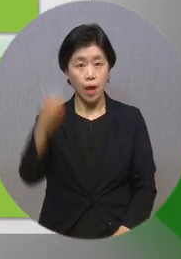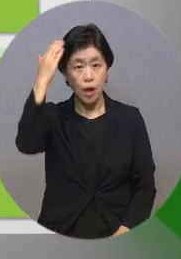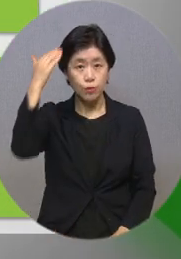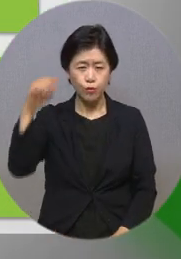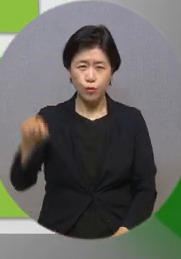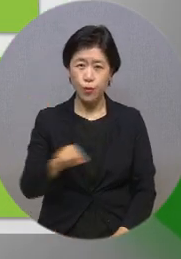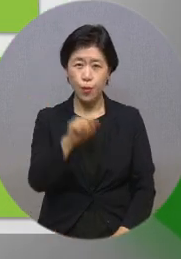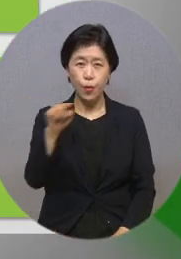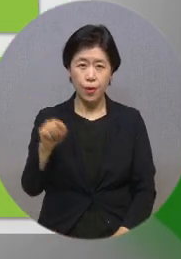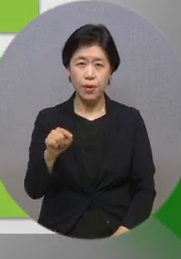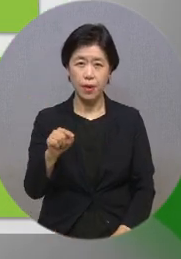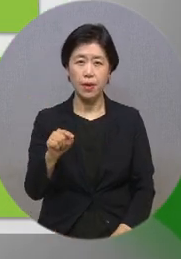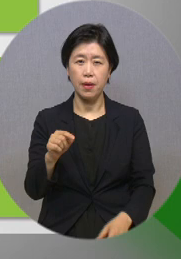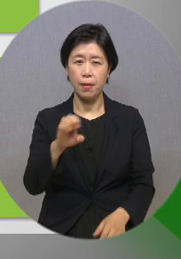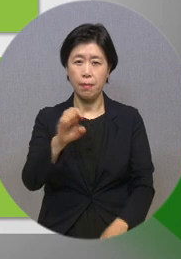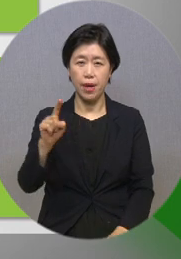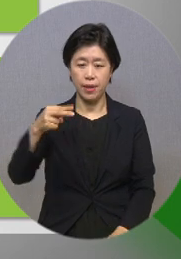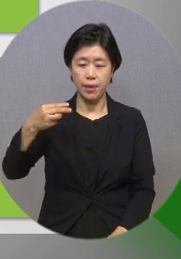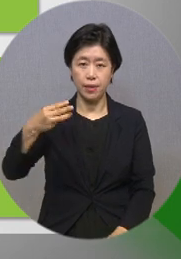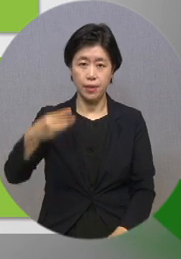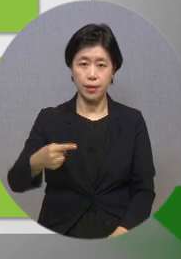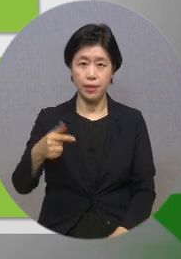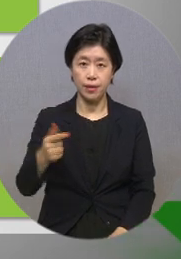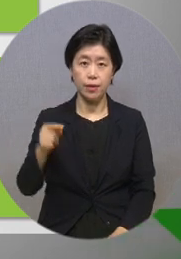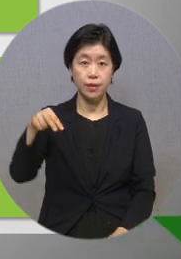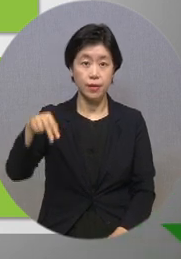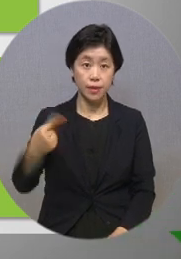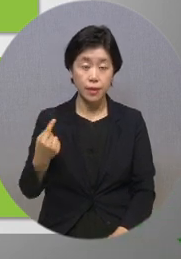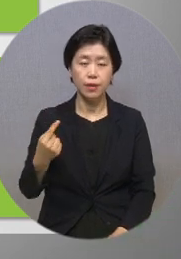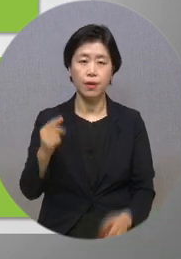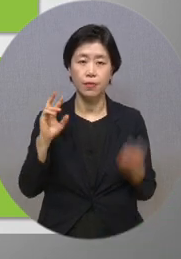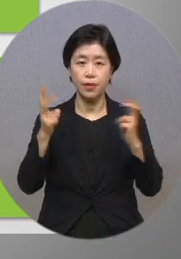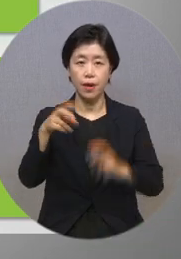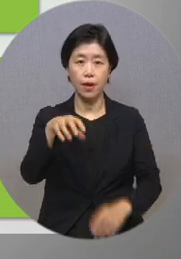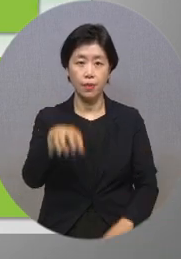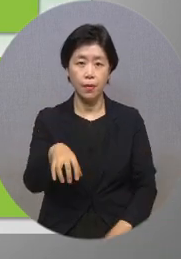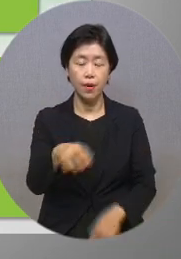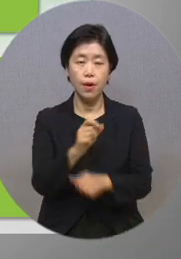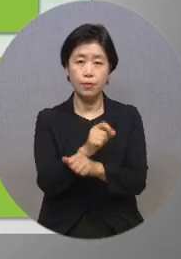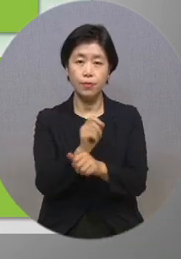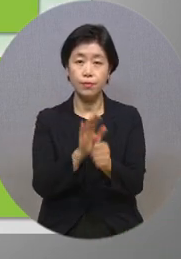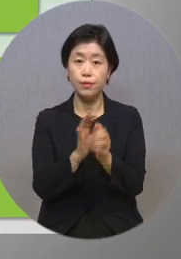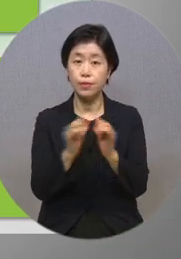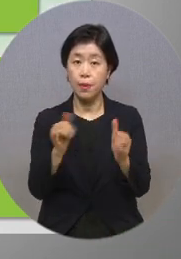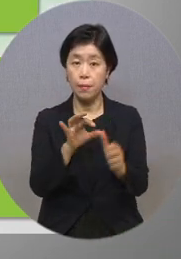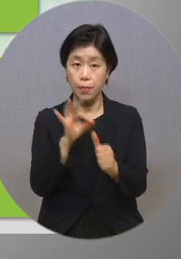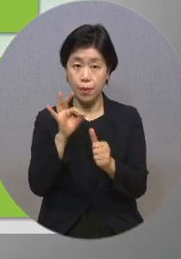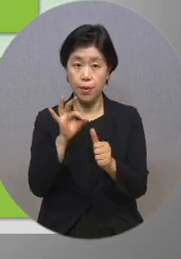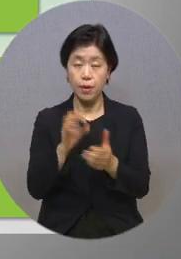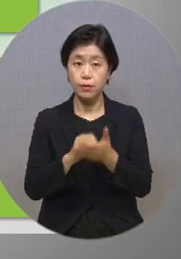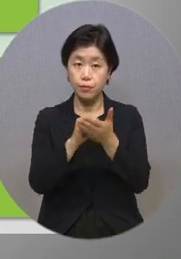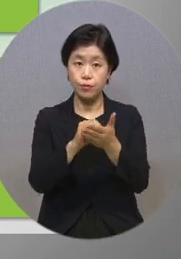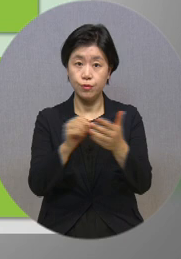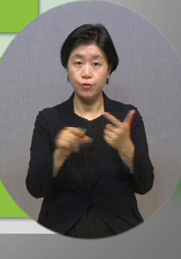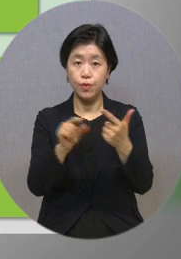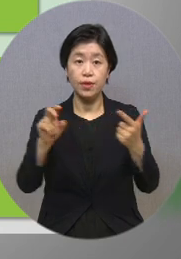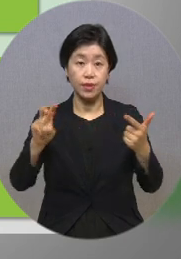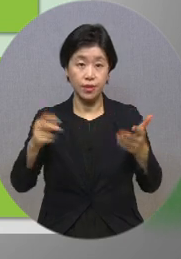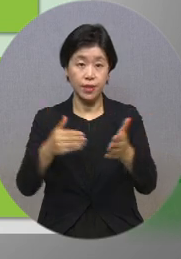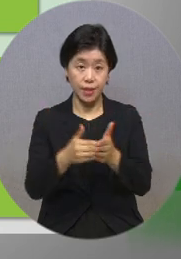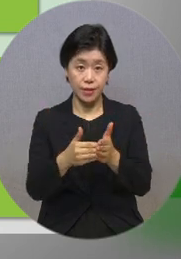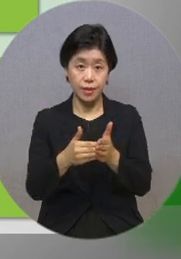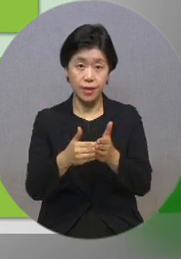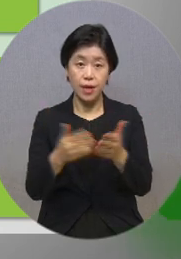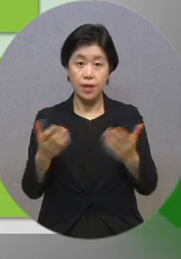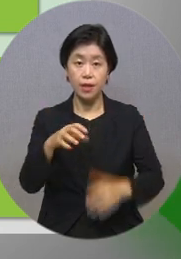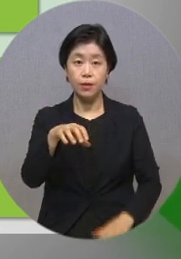한국 동그라미 파트너스에서 사무보조원을 모집합니다. 접수 마감일은 6월 20일까지며 근무지는